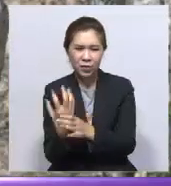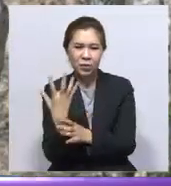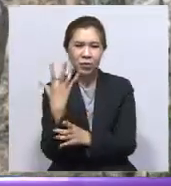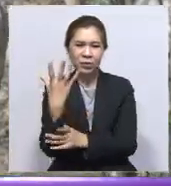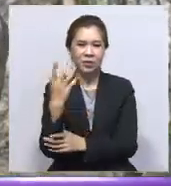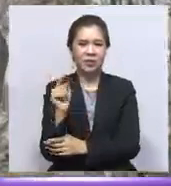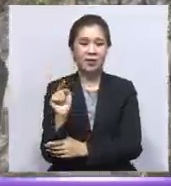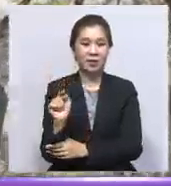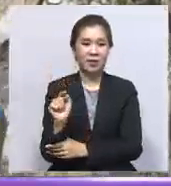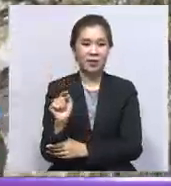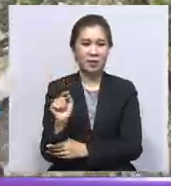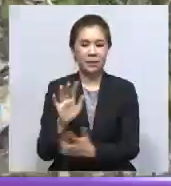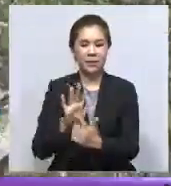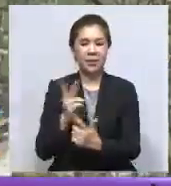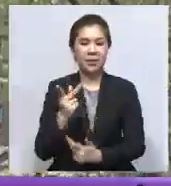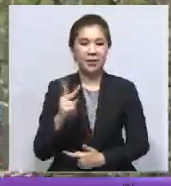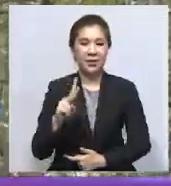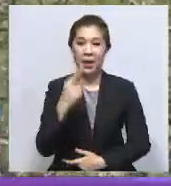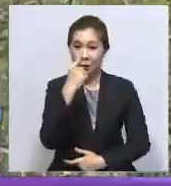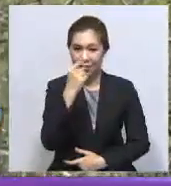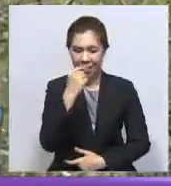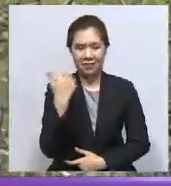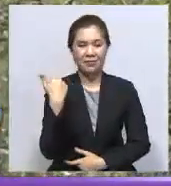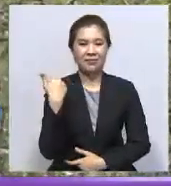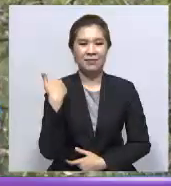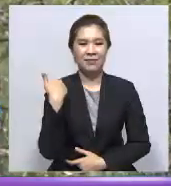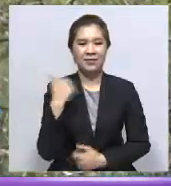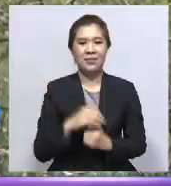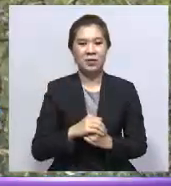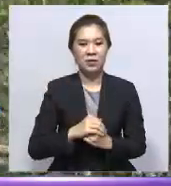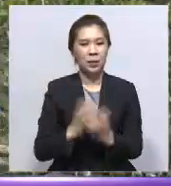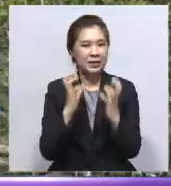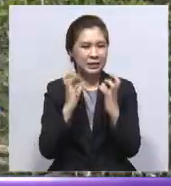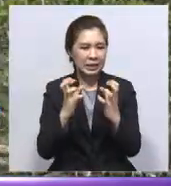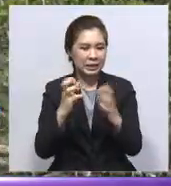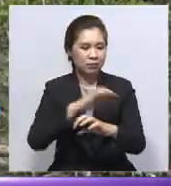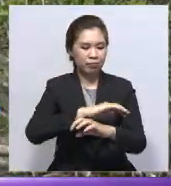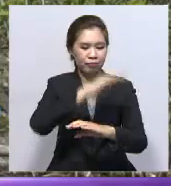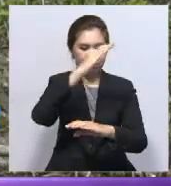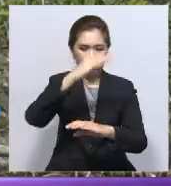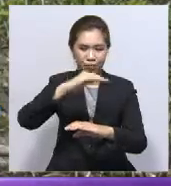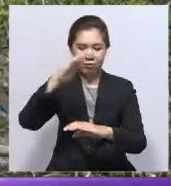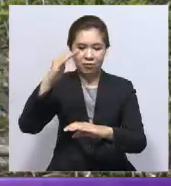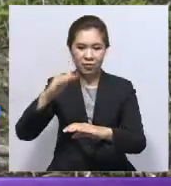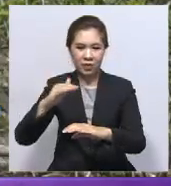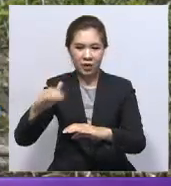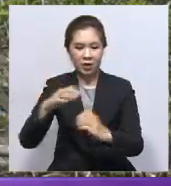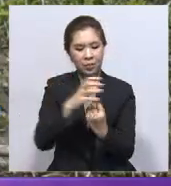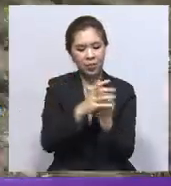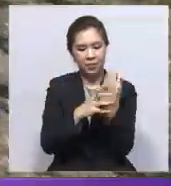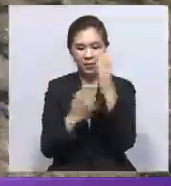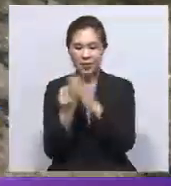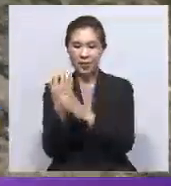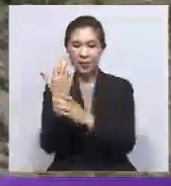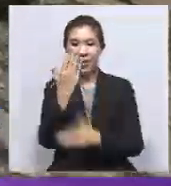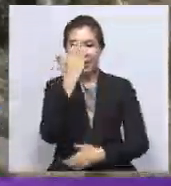หรือดอกแคฝรั่งที่ปลูกไว้บริเวณลานหน้าหินผากลางอุทยานหินเขางูตำบลเกาะพระพรา